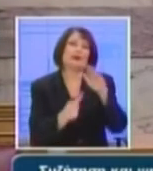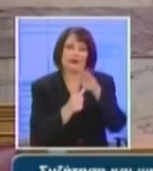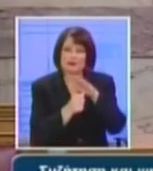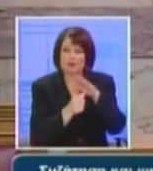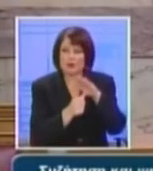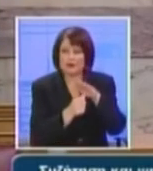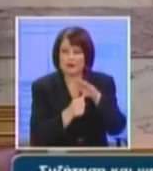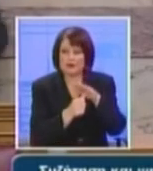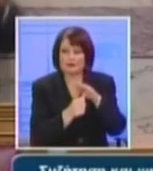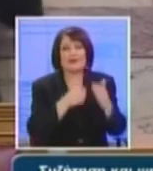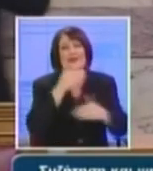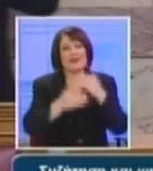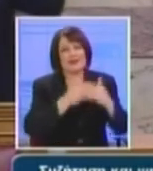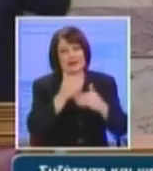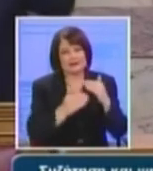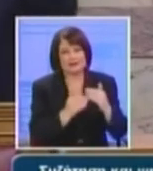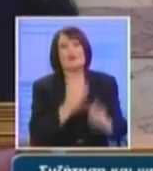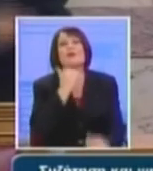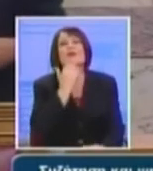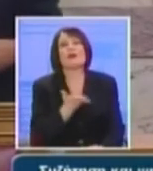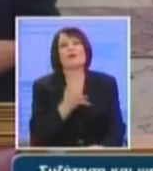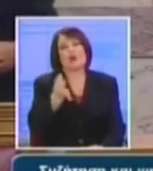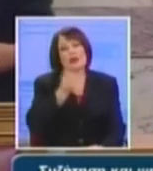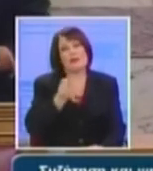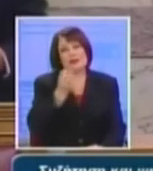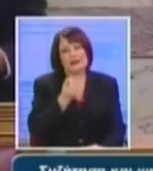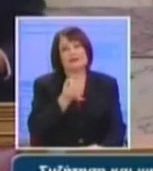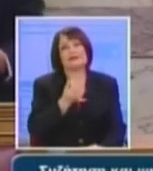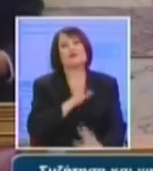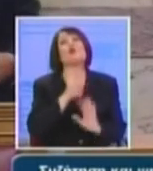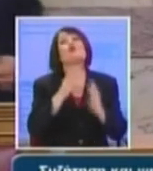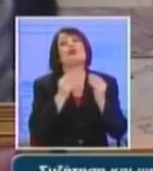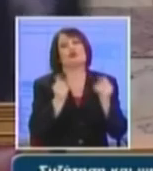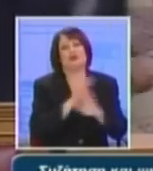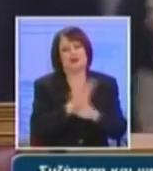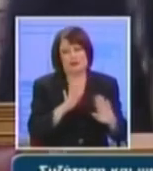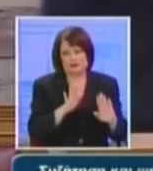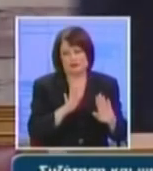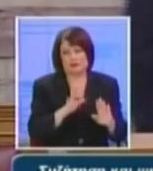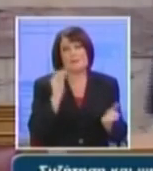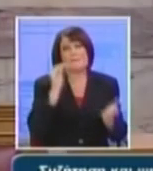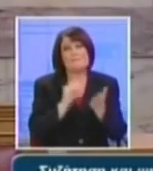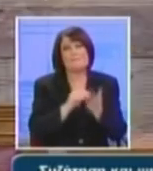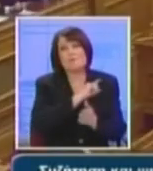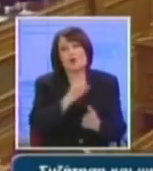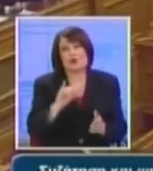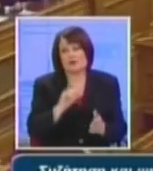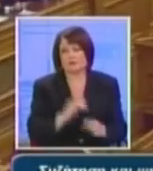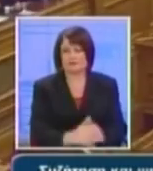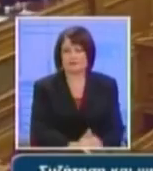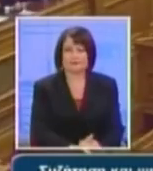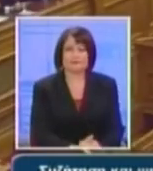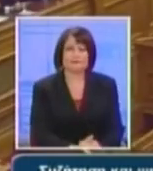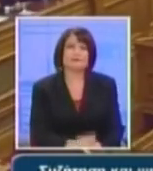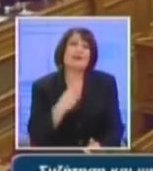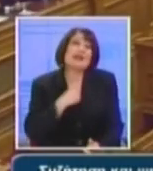Κύριε Πρόεδρε, επί του διαδικαστικού δεν μπορεί να πάρετε το λόγο ούτε και επί της ουσίας. Δεν έχει ξαναγίνει, κύριε Πρόεδρε. Μα